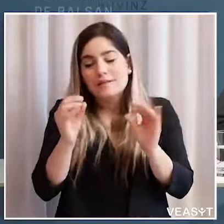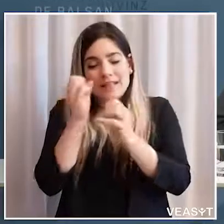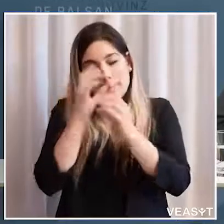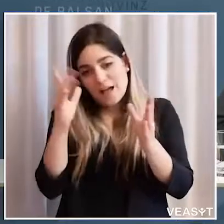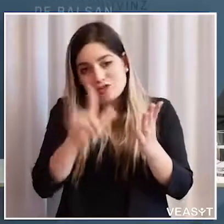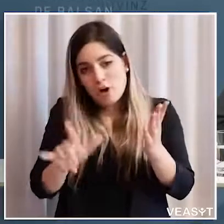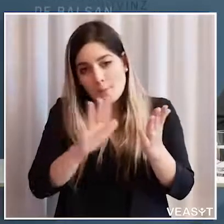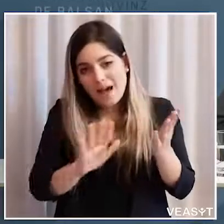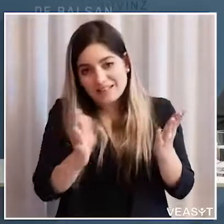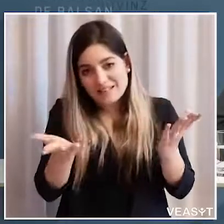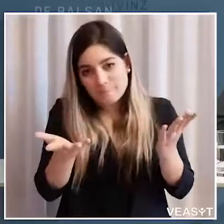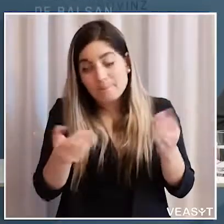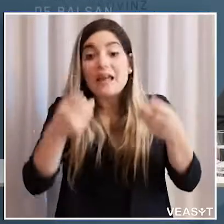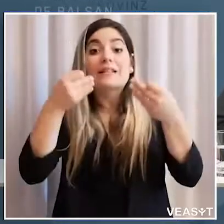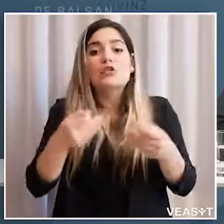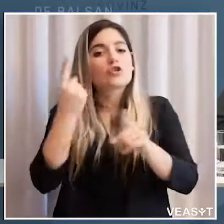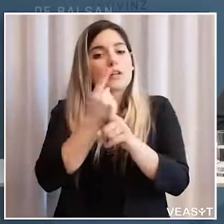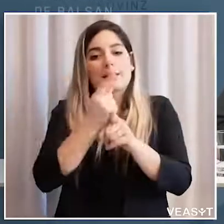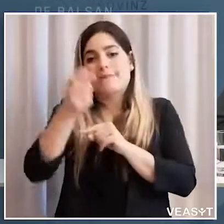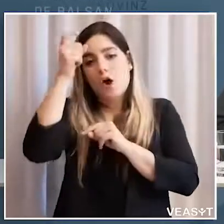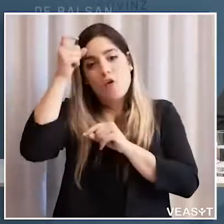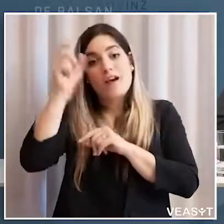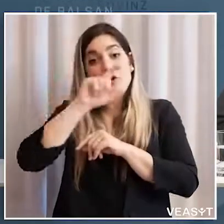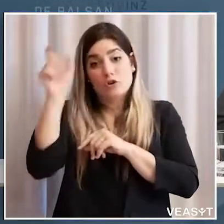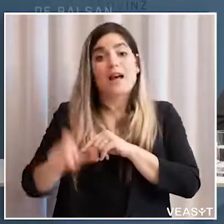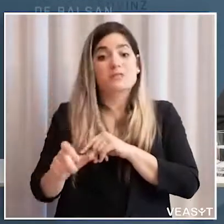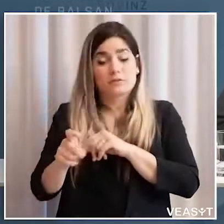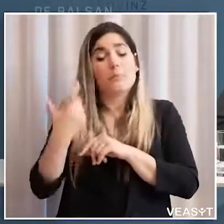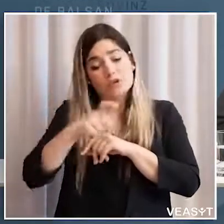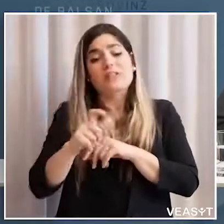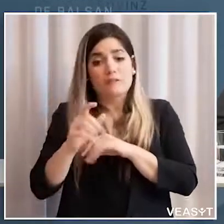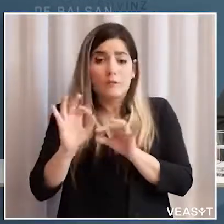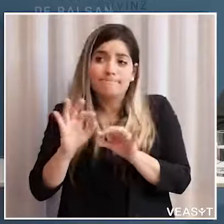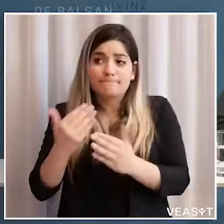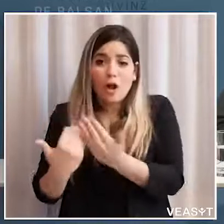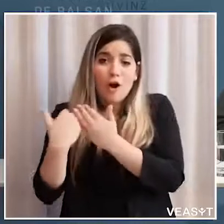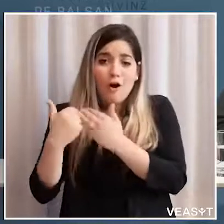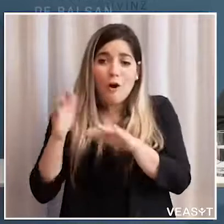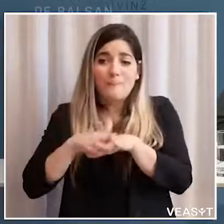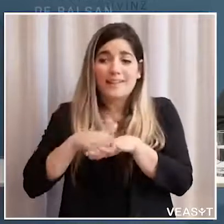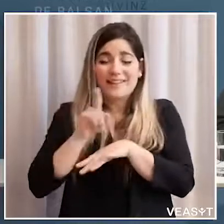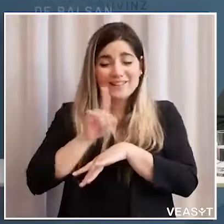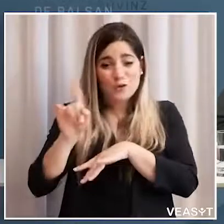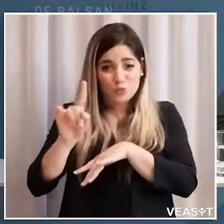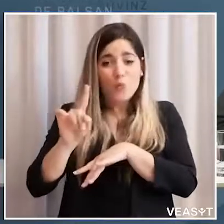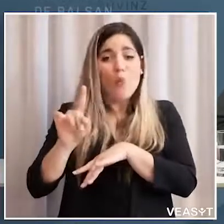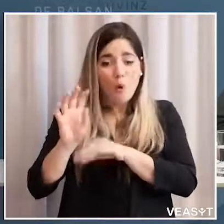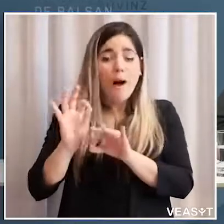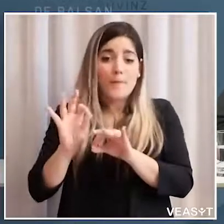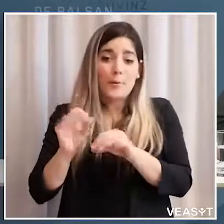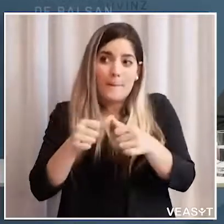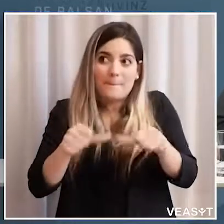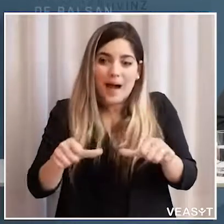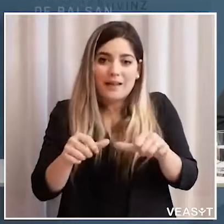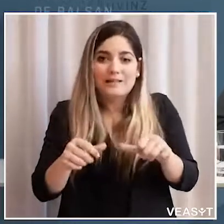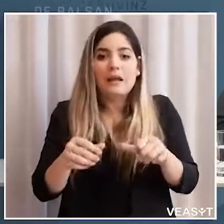ipotizza la lombardia alla decisione sarà presa dal governo nazionale perché competenza il governo nazionale in base alle indicazioni